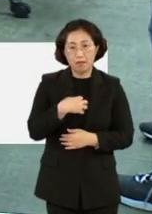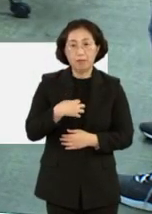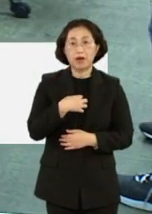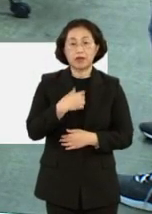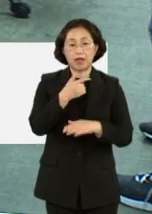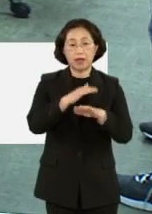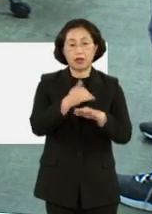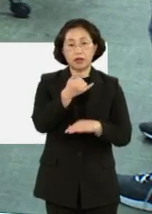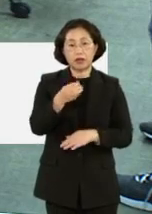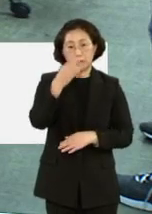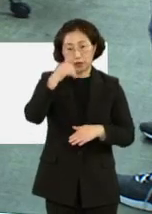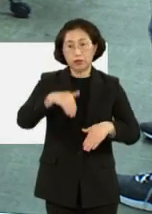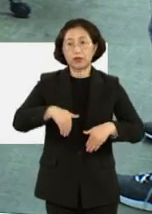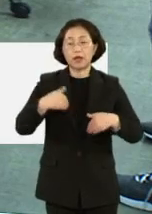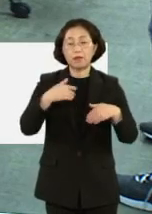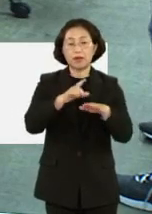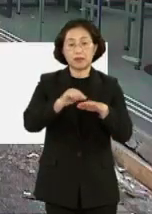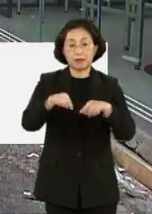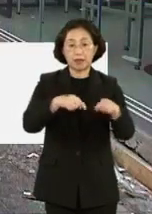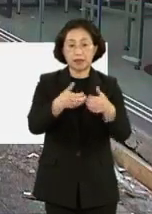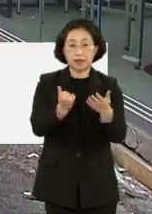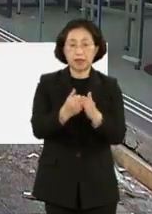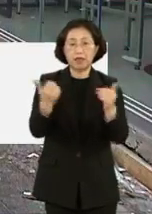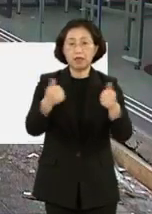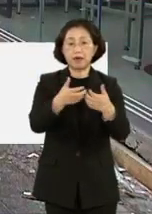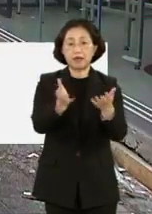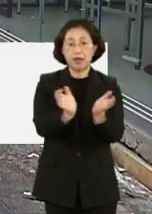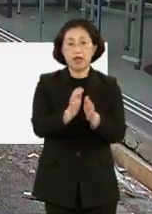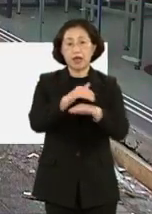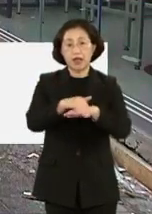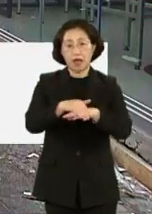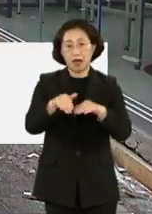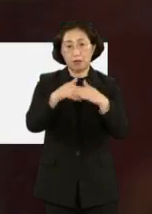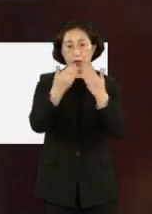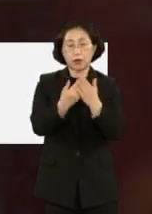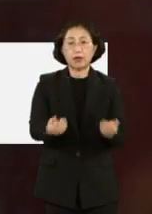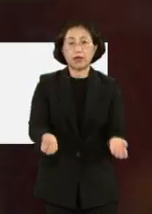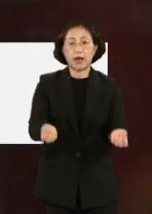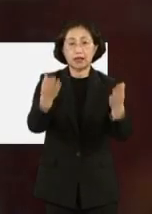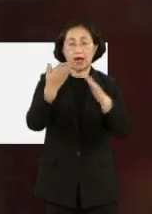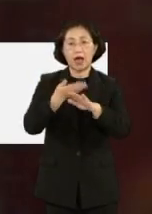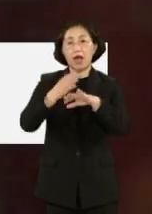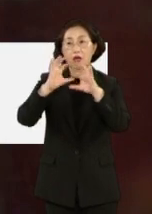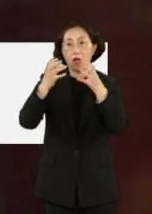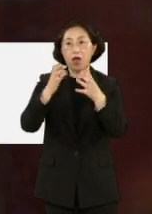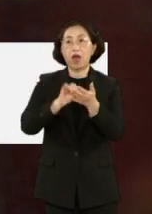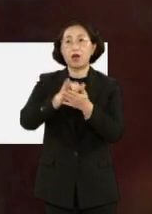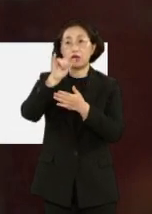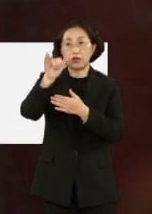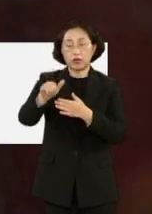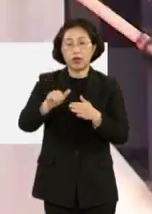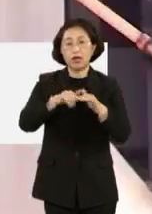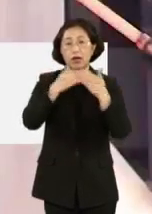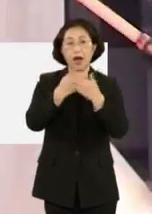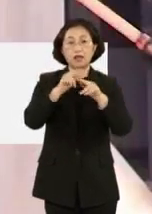세종, 충남의 지자체들과 지방의회에서 예정돼 있던 행사들과 해외연수가 모두